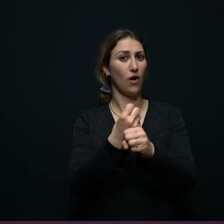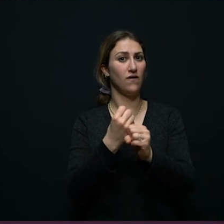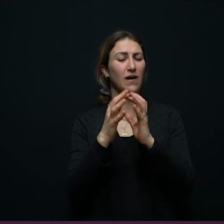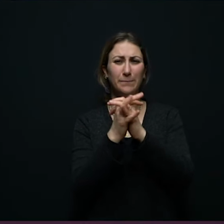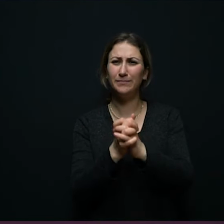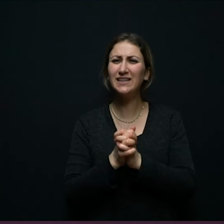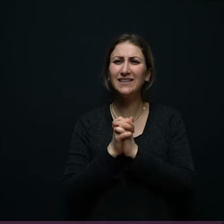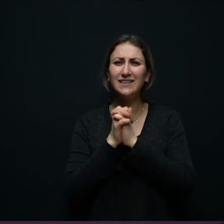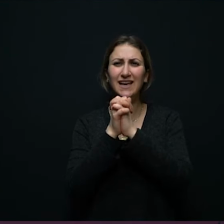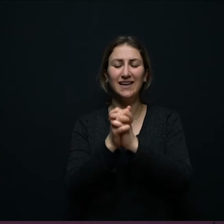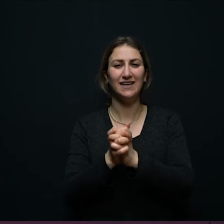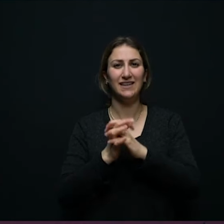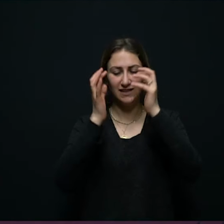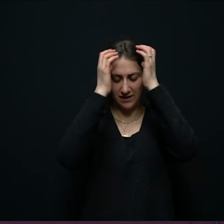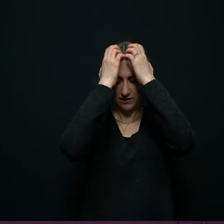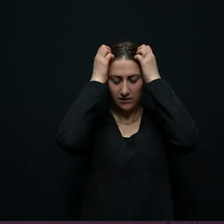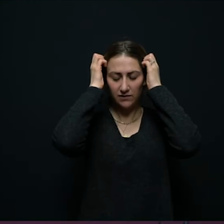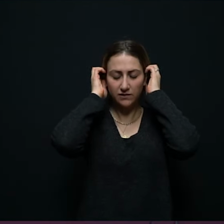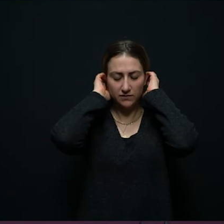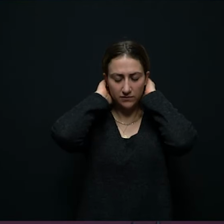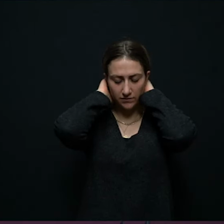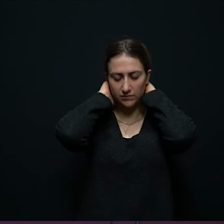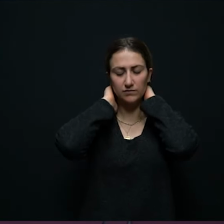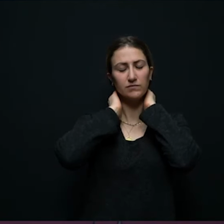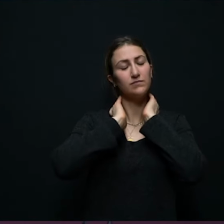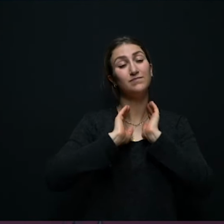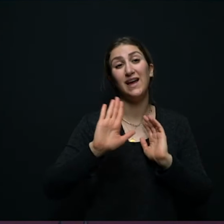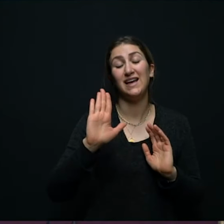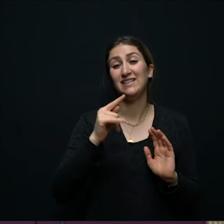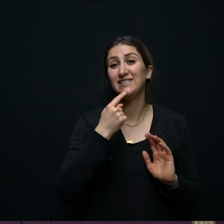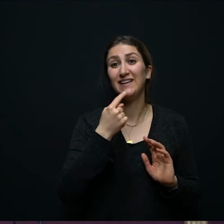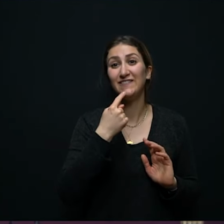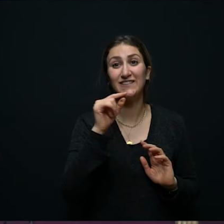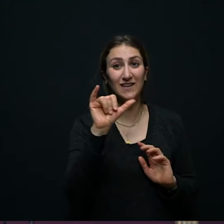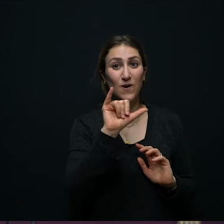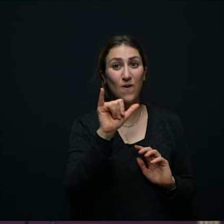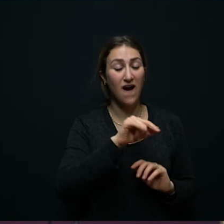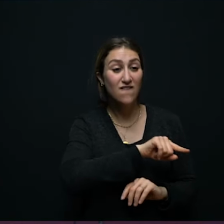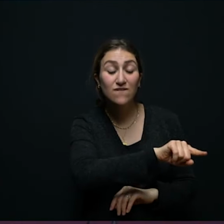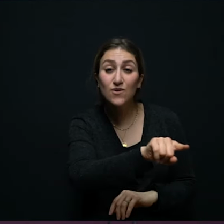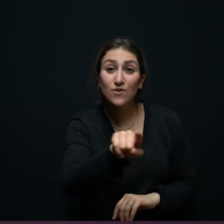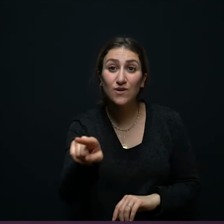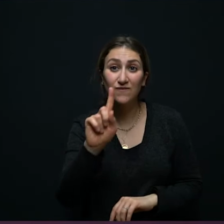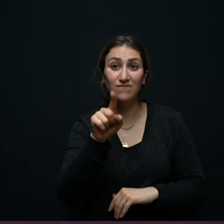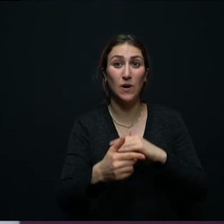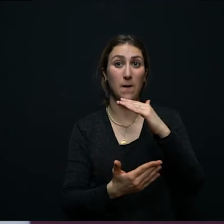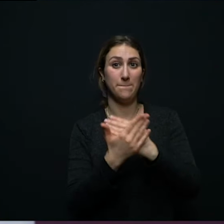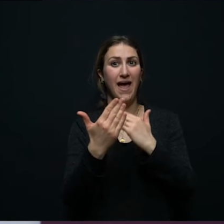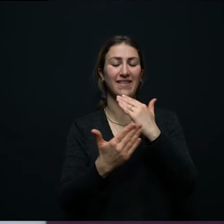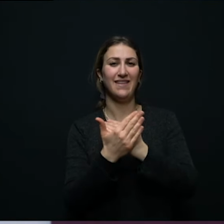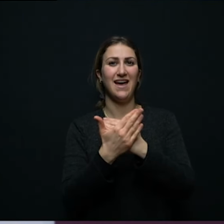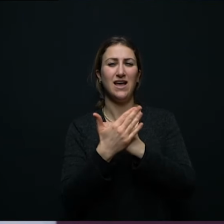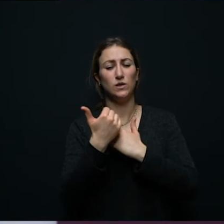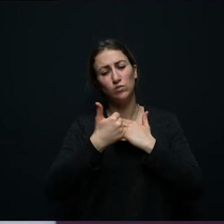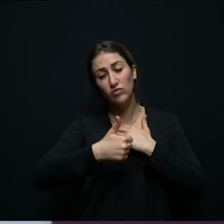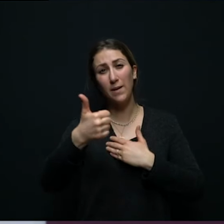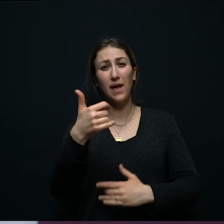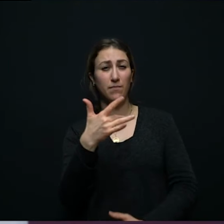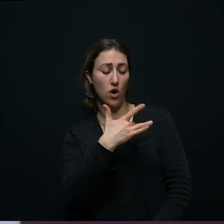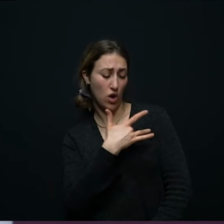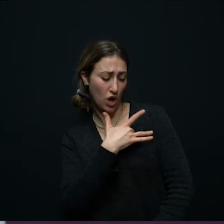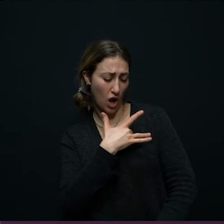matin vous allez devoir répondre dans votre âme dans votre coeur vous allez devoir répondre ce matin qu'est ce que vous voulez faire de ce